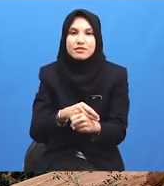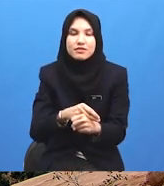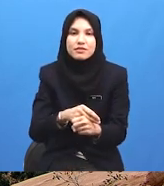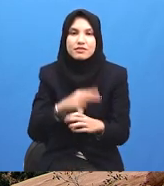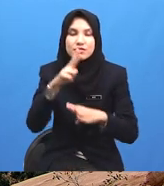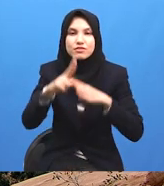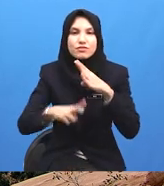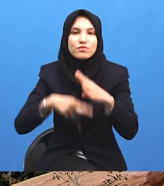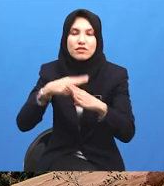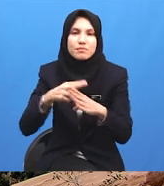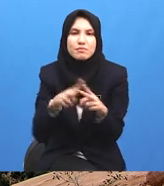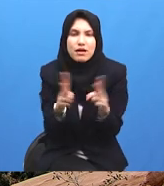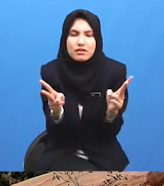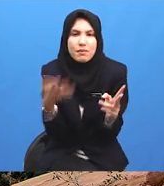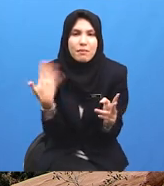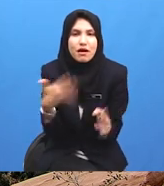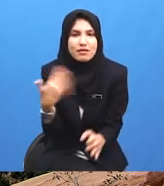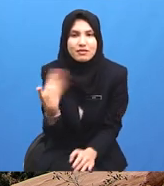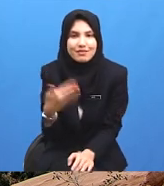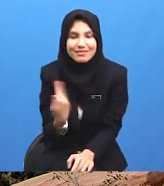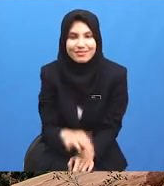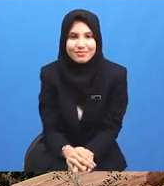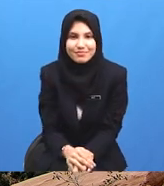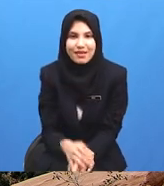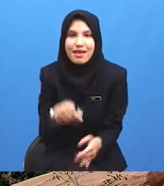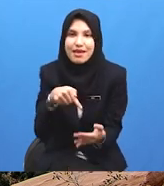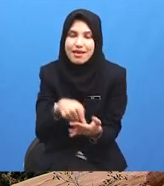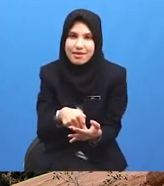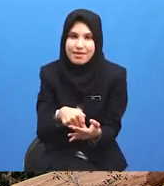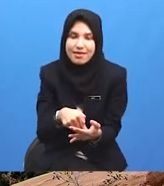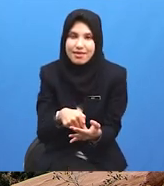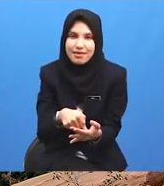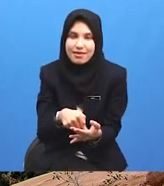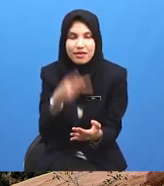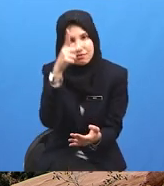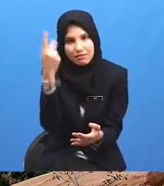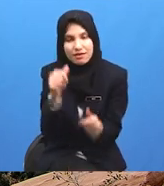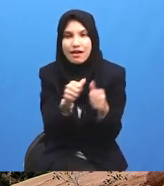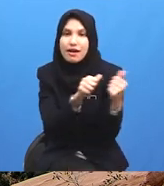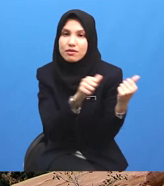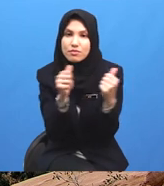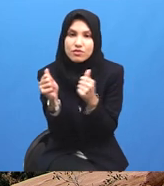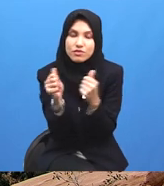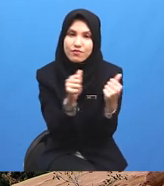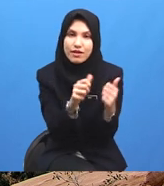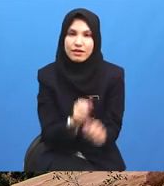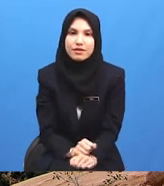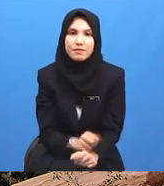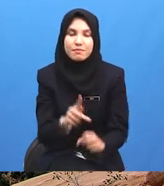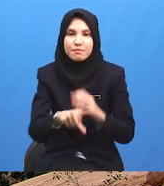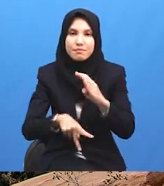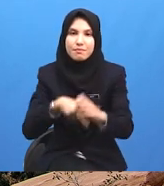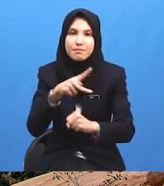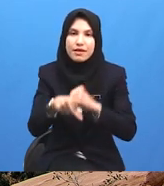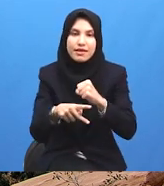paling panas. Hal ini kerana atmosfera planet Zuhra adalah tebal